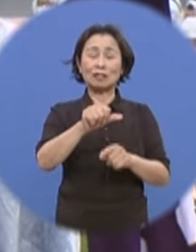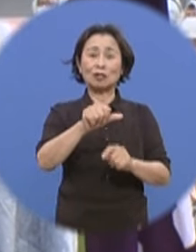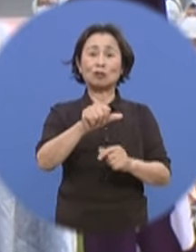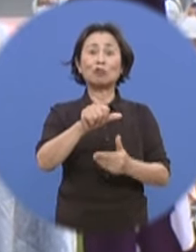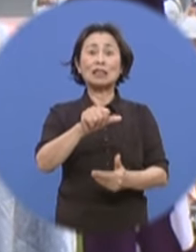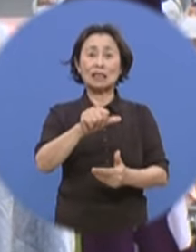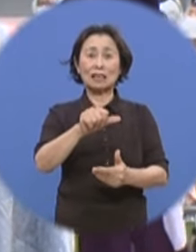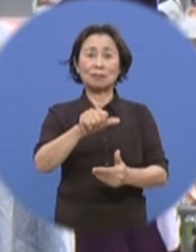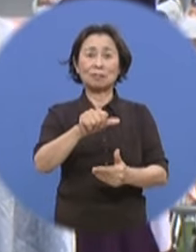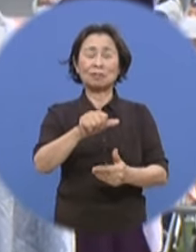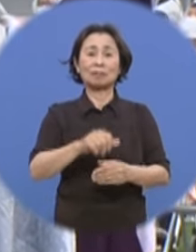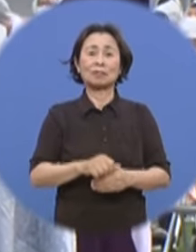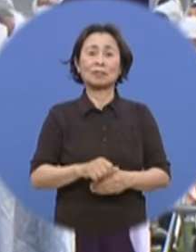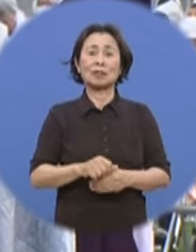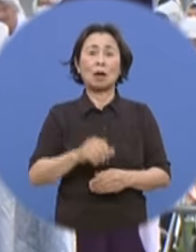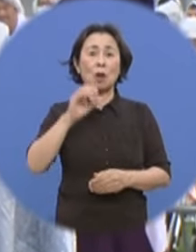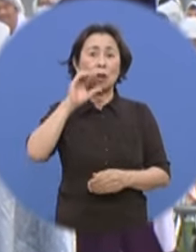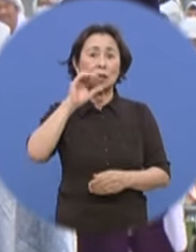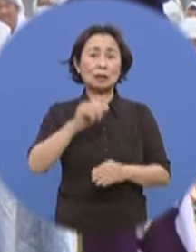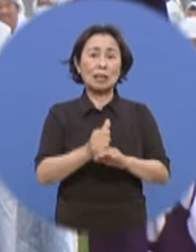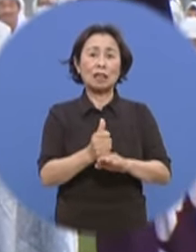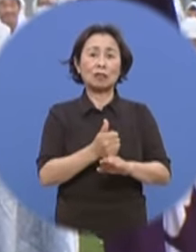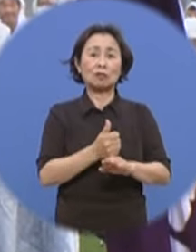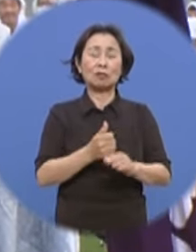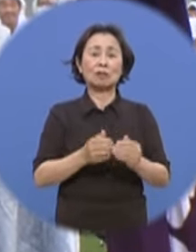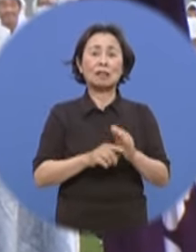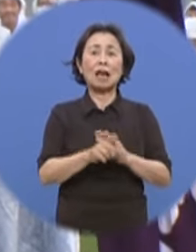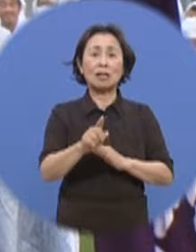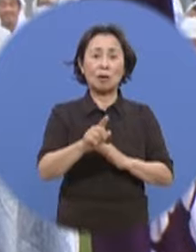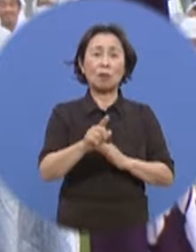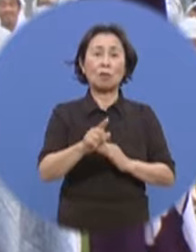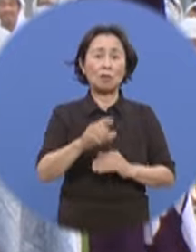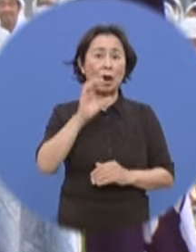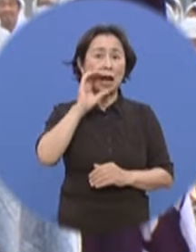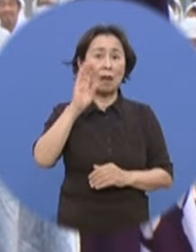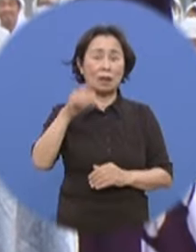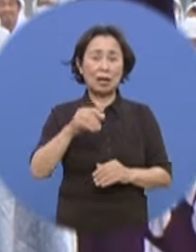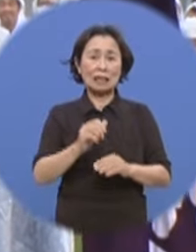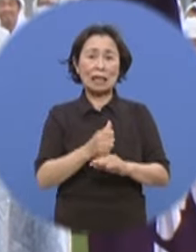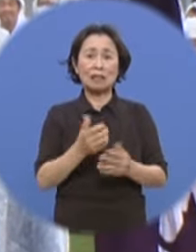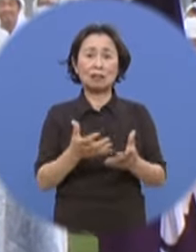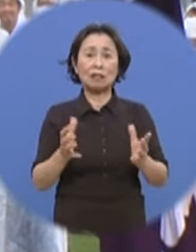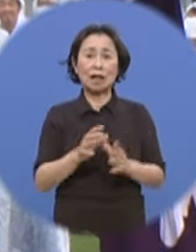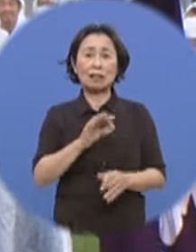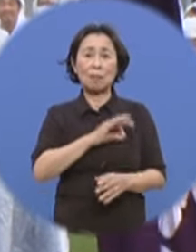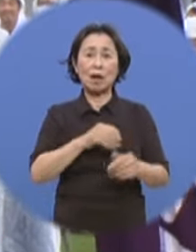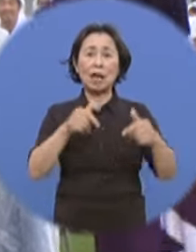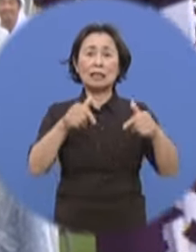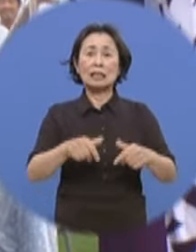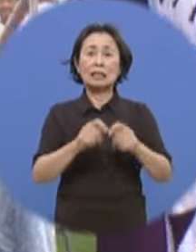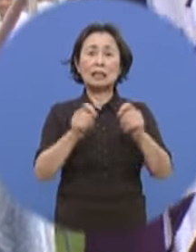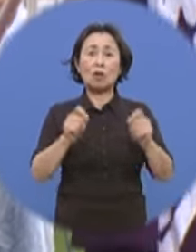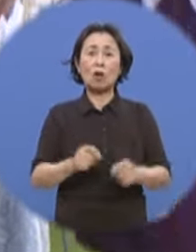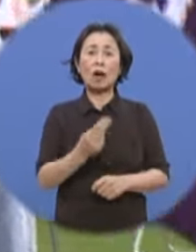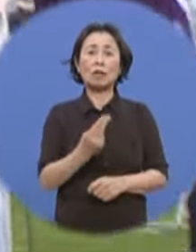19日選手代表和歌山選手団西岡明